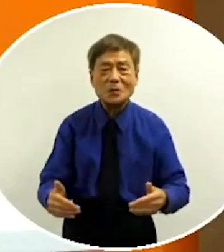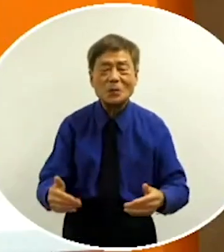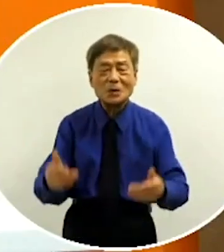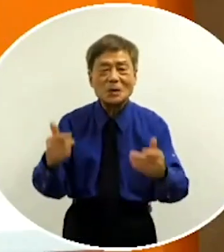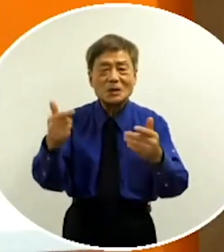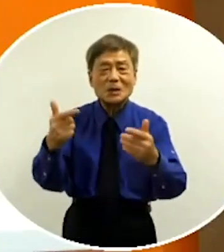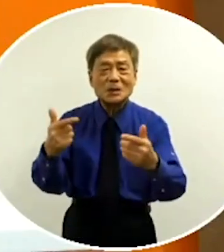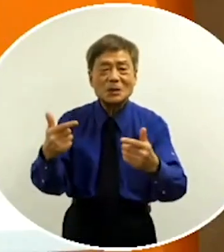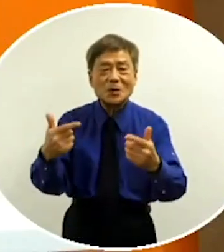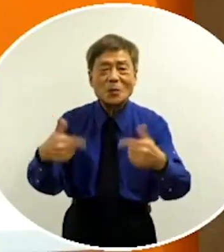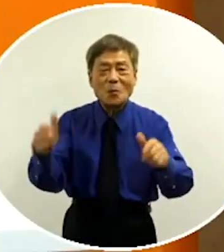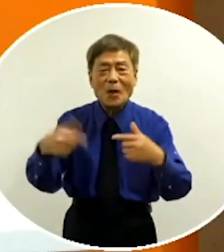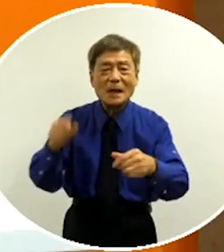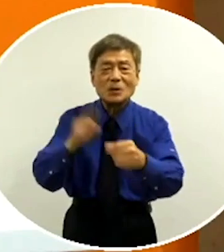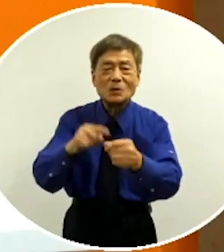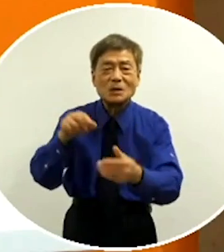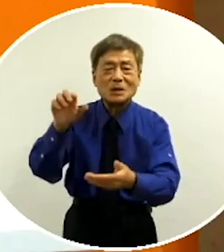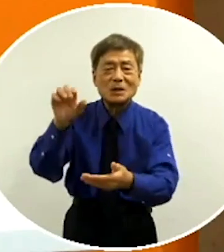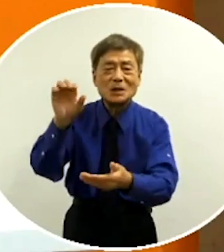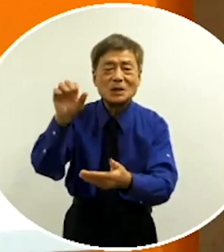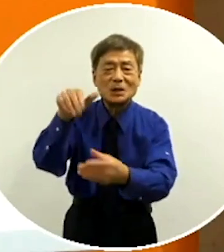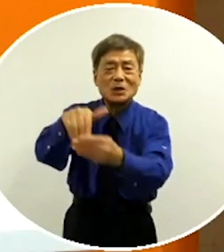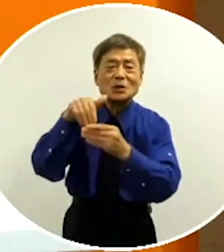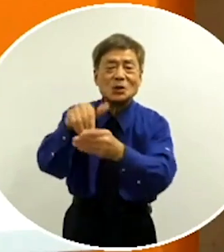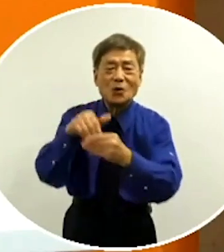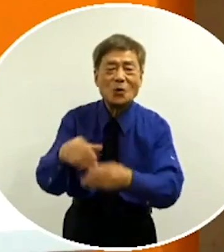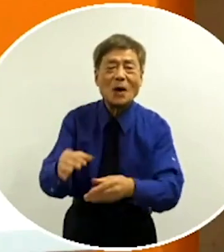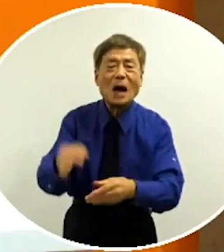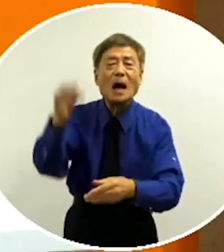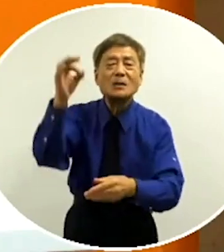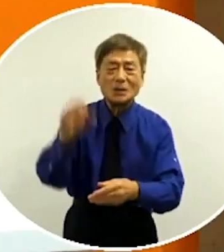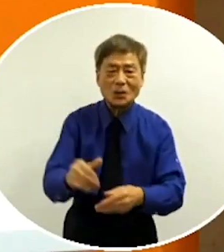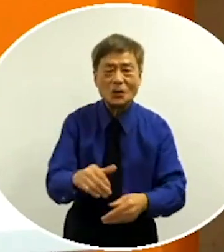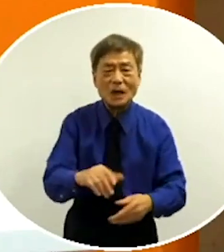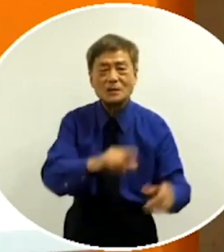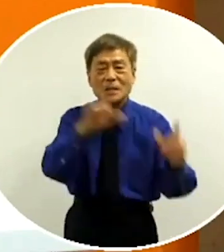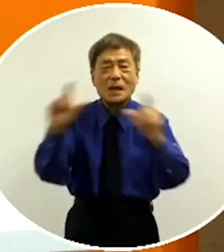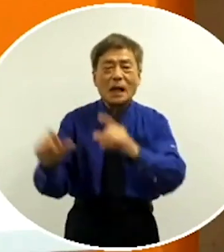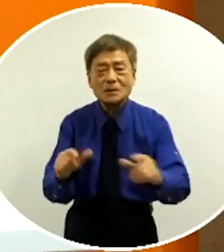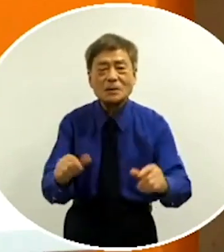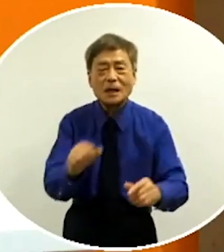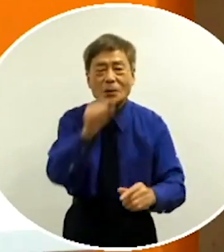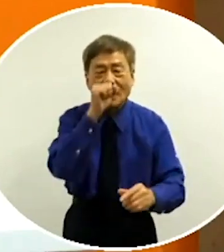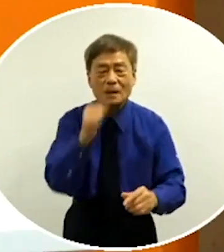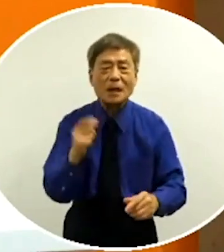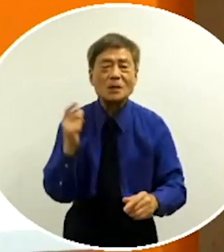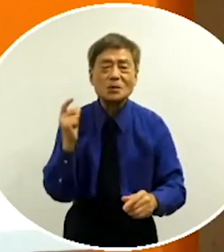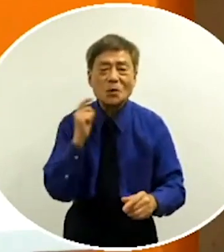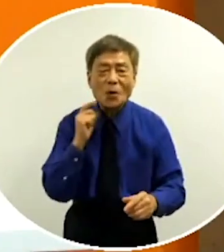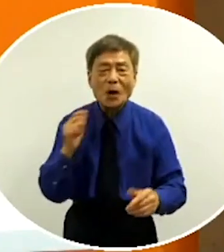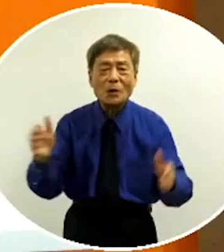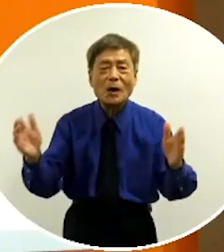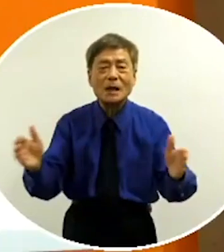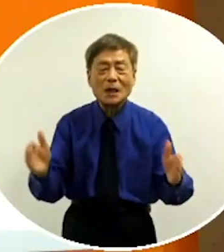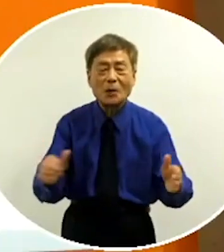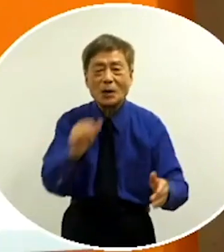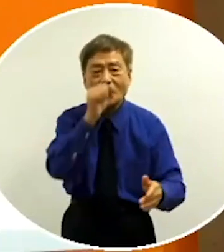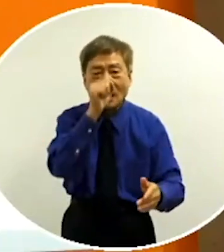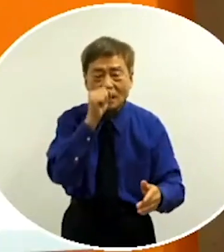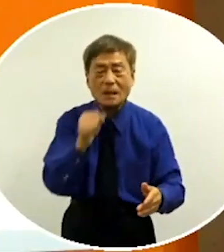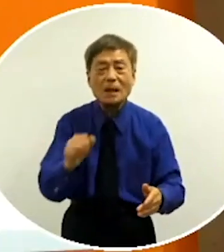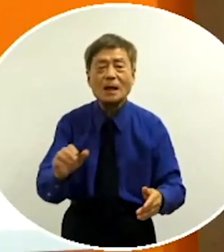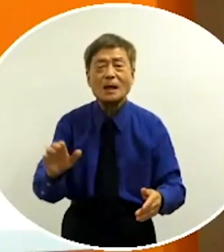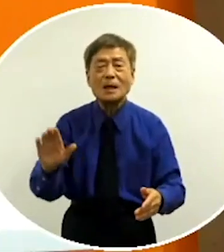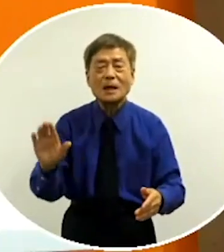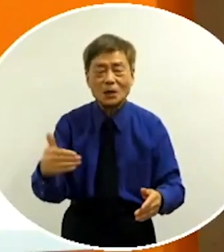し生活は年々日々よくそしたらほとんどのことは自己責任で自由どれと